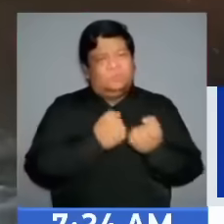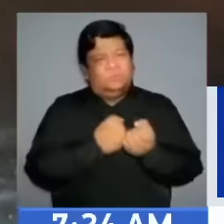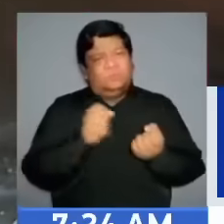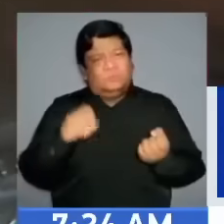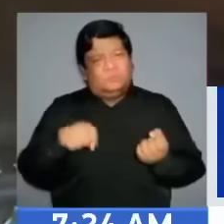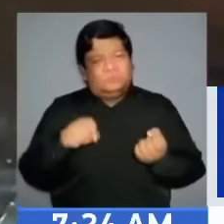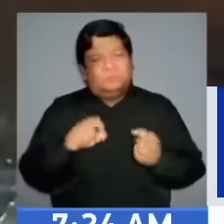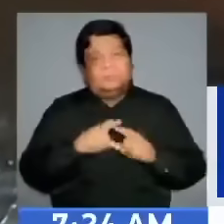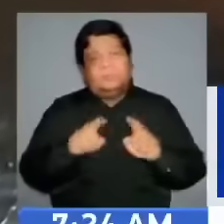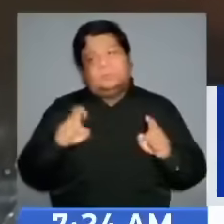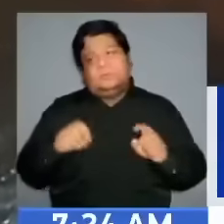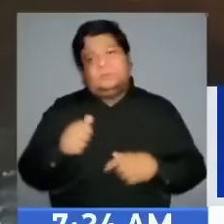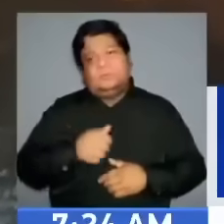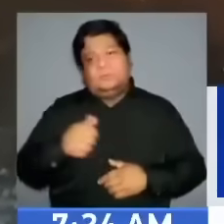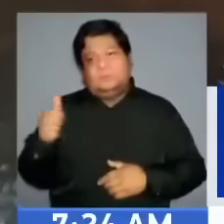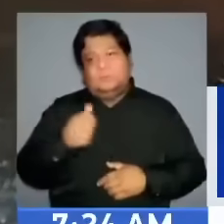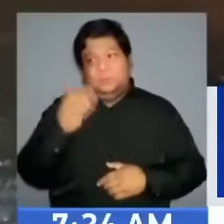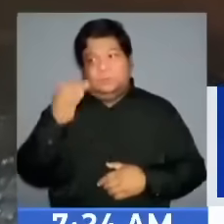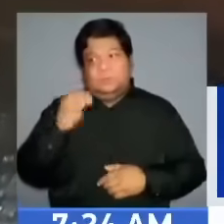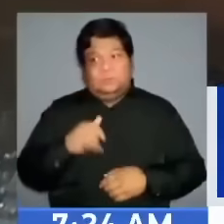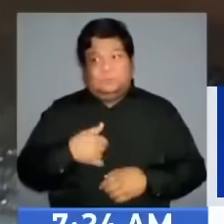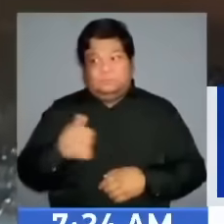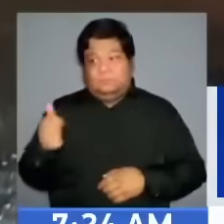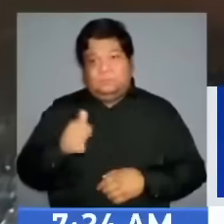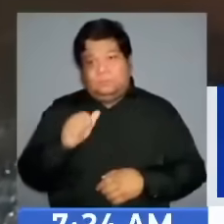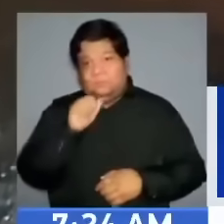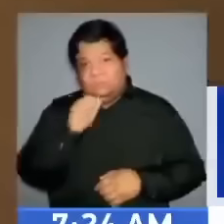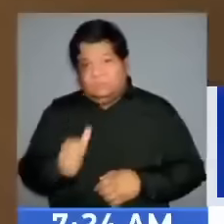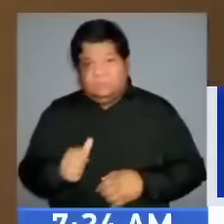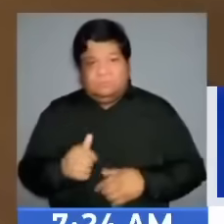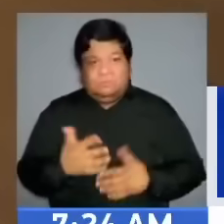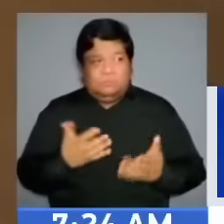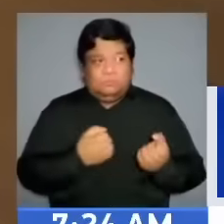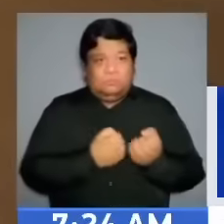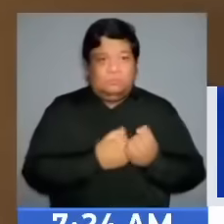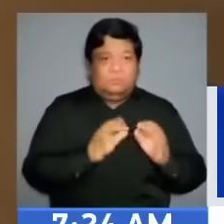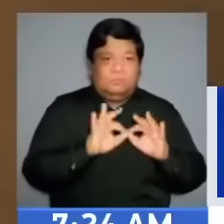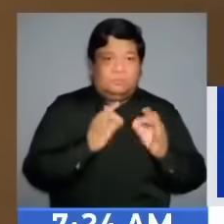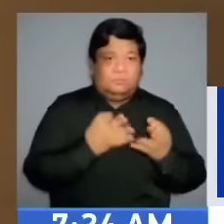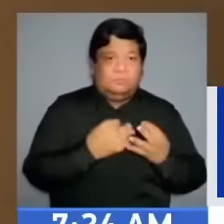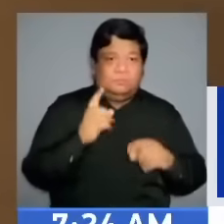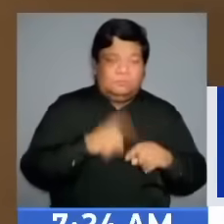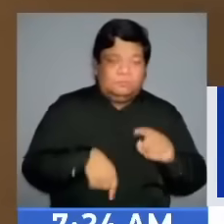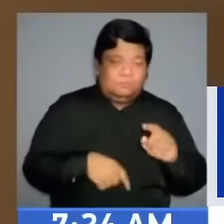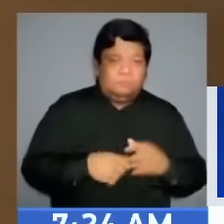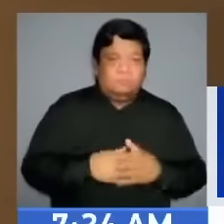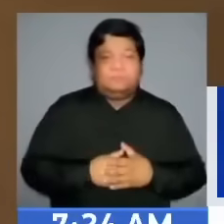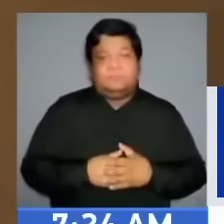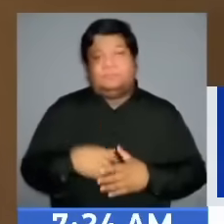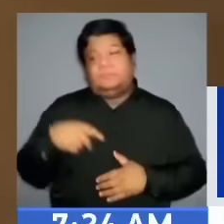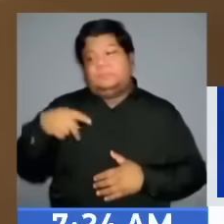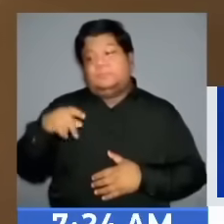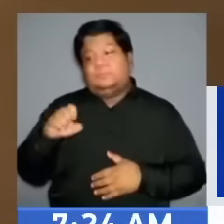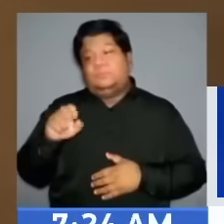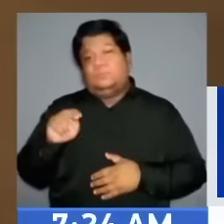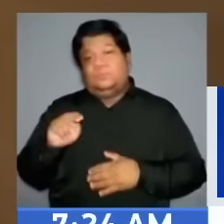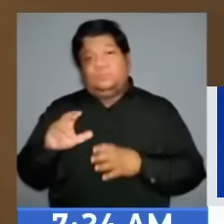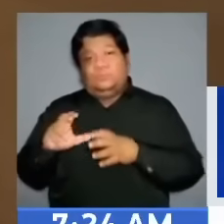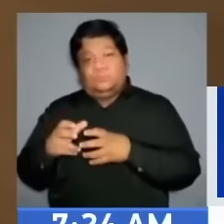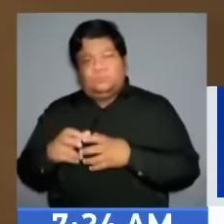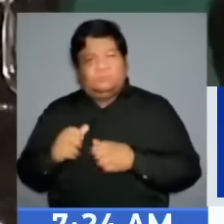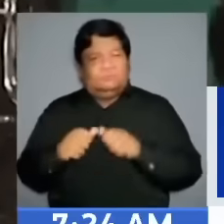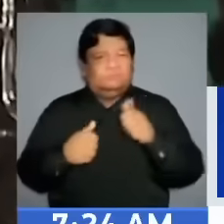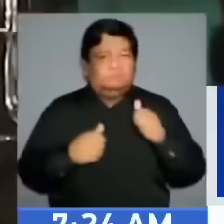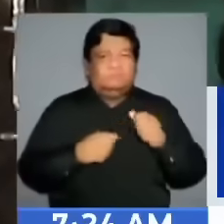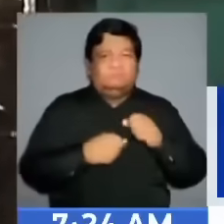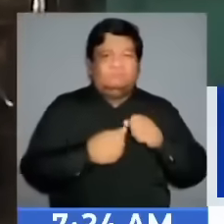raw kakainin ang kanyang pamilya. Pangunahing hiling ng Piston at ibang transport groups ang ibasura ang December 31 deadline sa